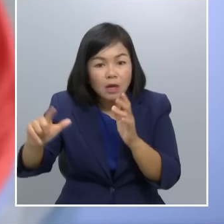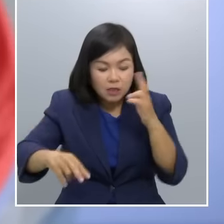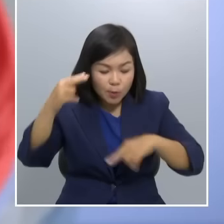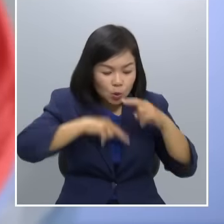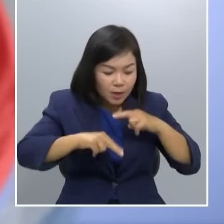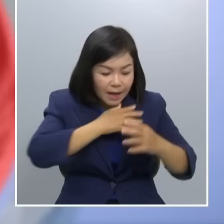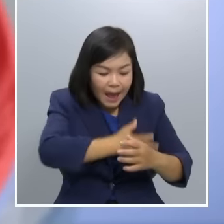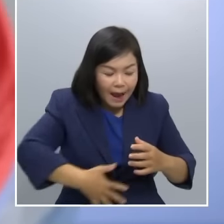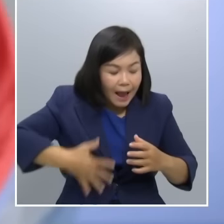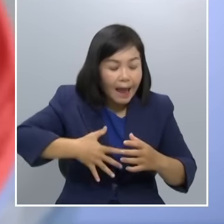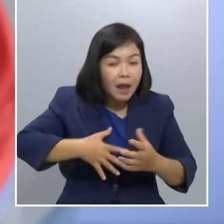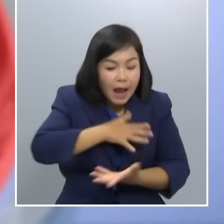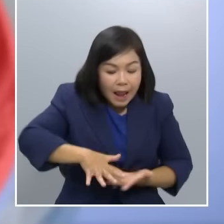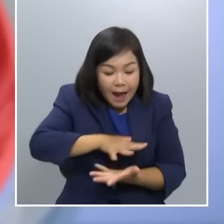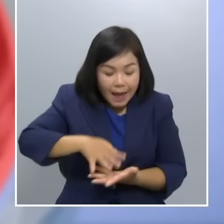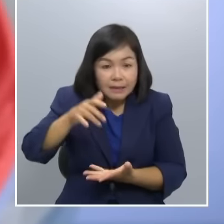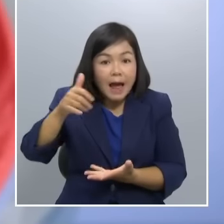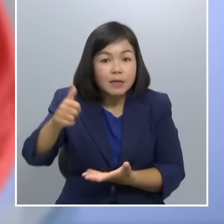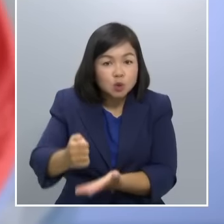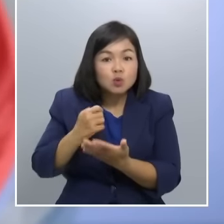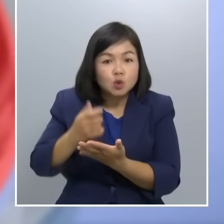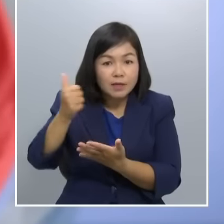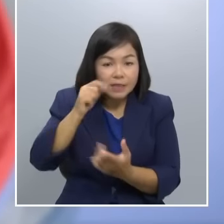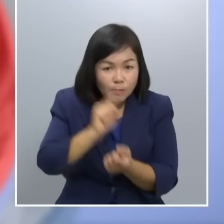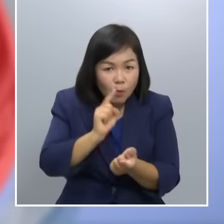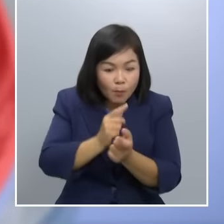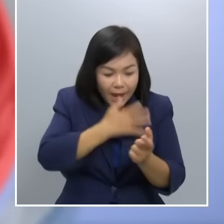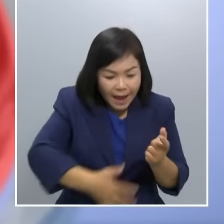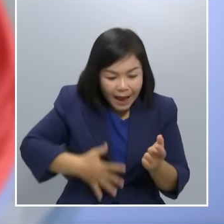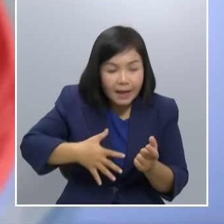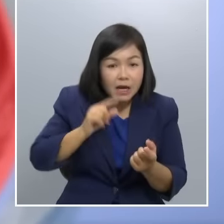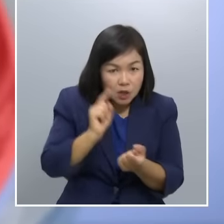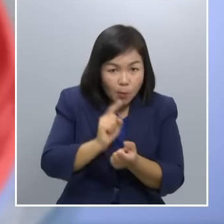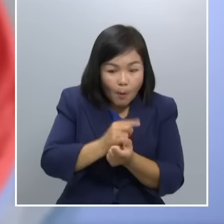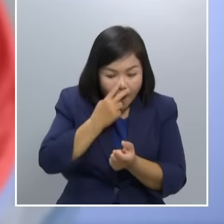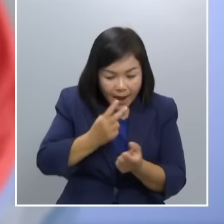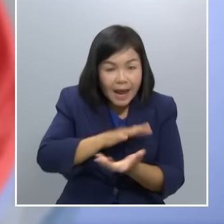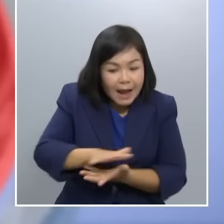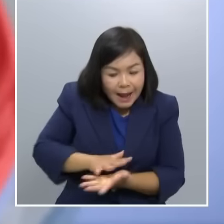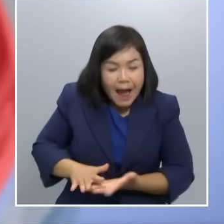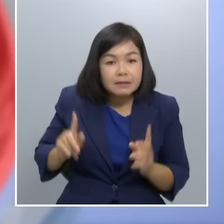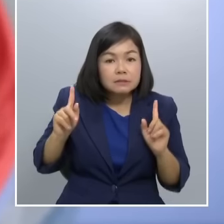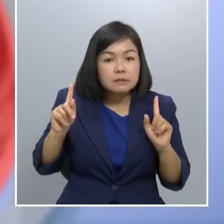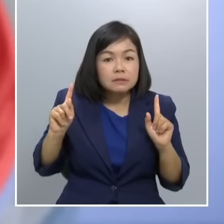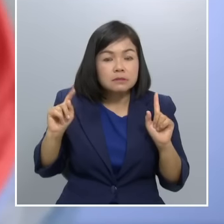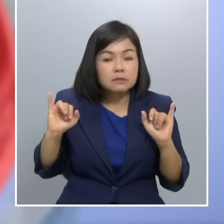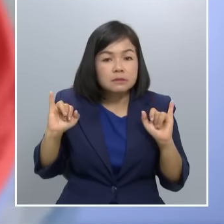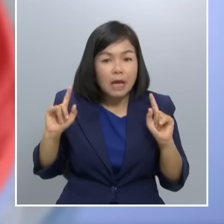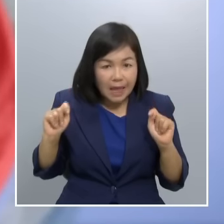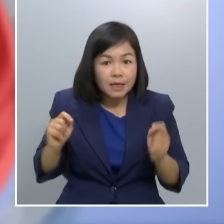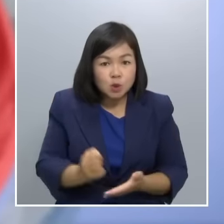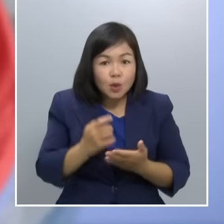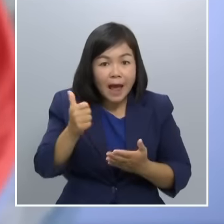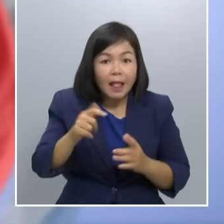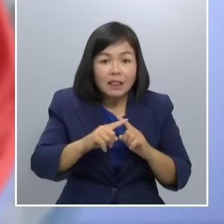แอลกอฮอล์ตัวนึงหรือเป็นอะไรสักอย่างเหมือนกับเหล้าขาวที่เคบอกเมื่อวานหมอบอกนะเข้าไปแล้วก็เหมือนแบบไปล้างไตทันทีอือนะครับแต่ถ้า